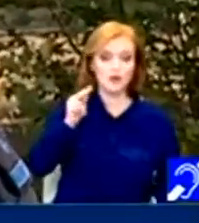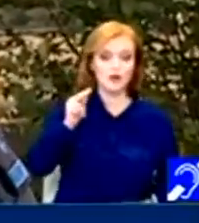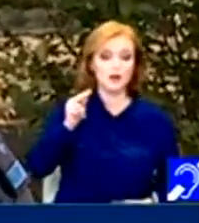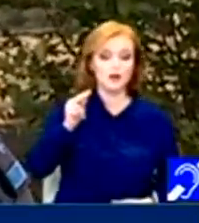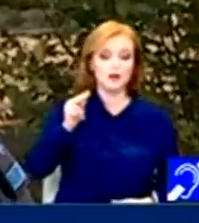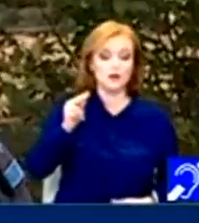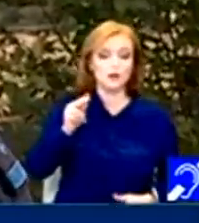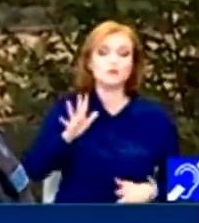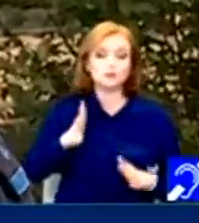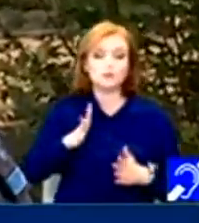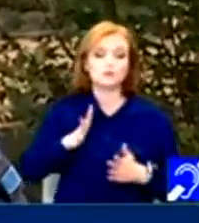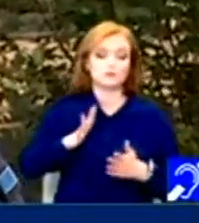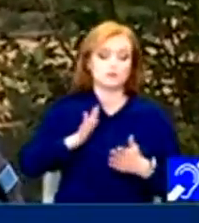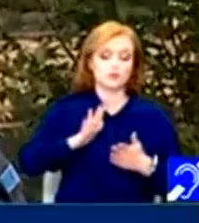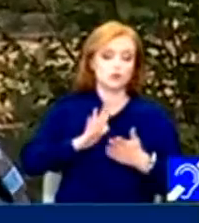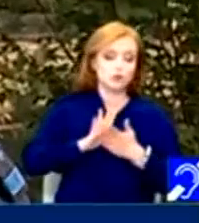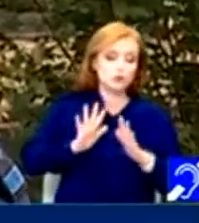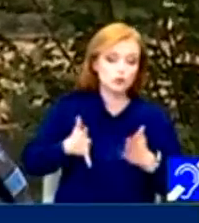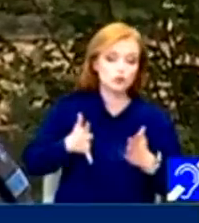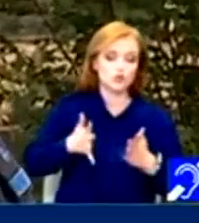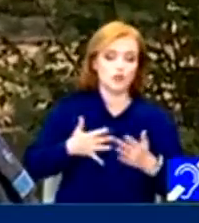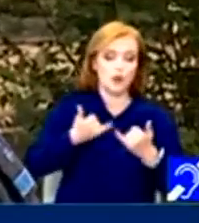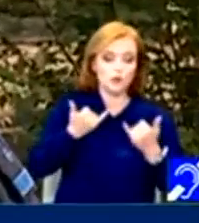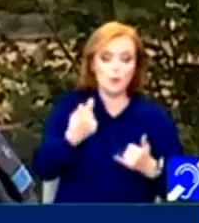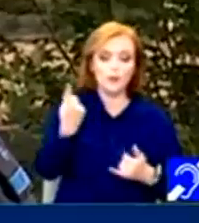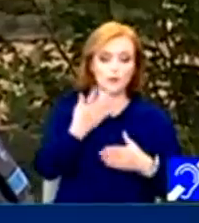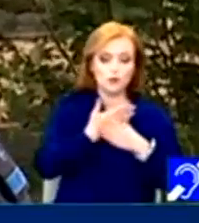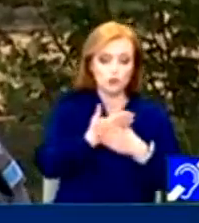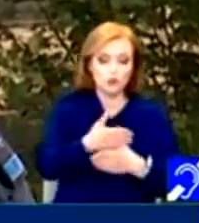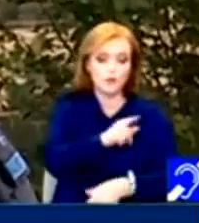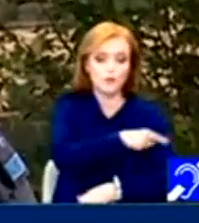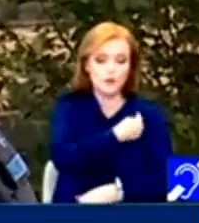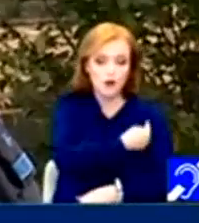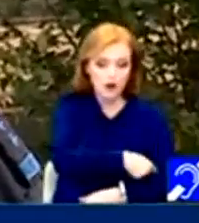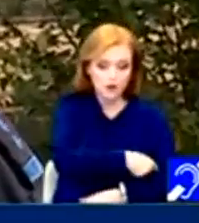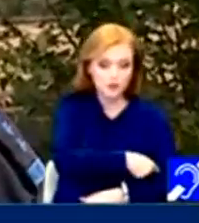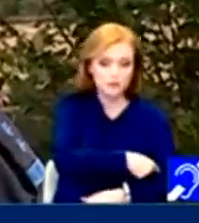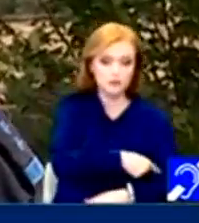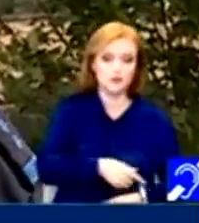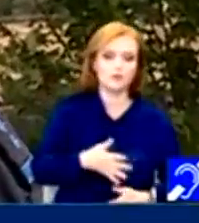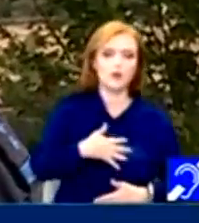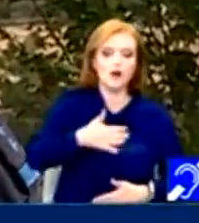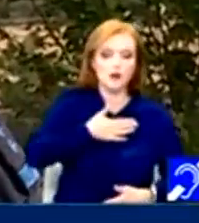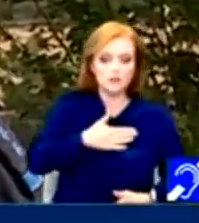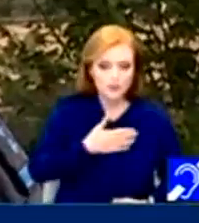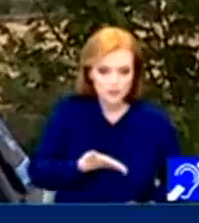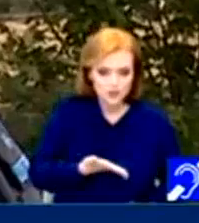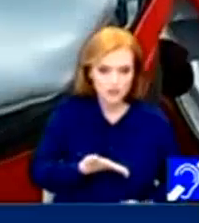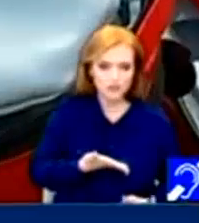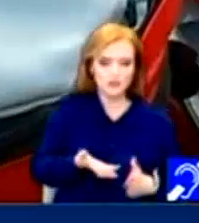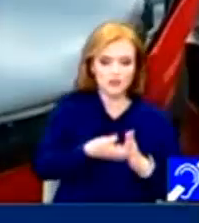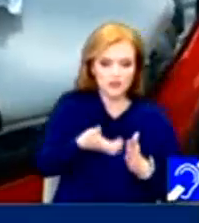a situațiilor de acordare în primul ajutor medical în caz de asfixii mecanice, în caz